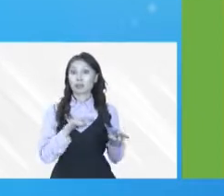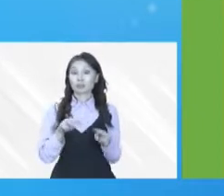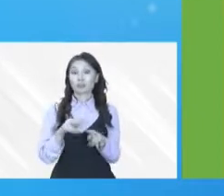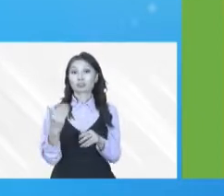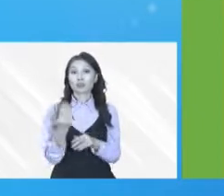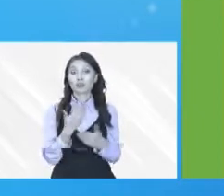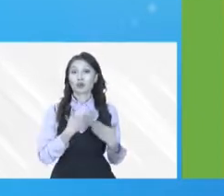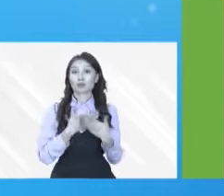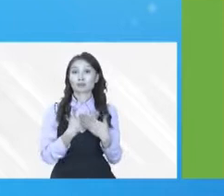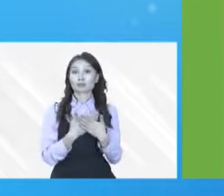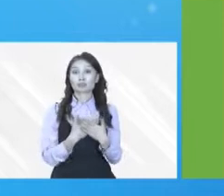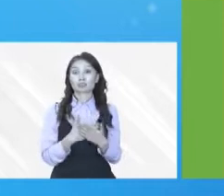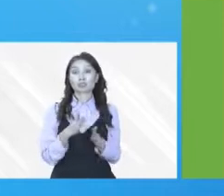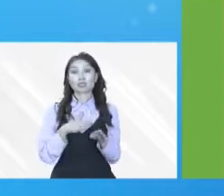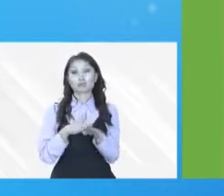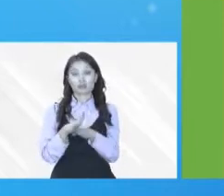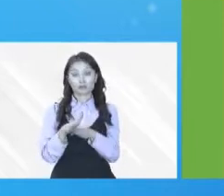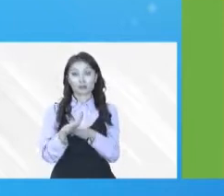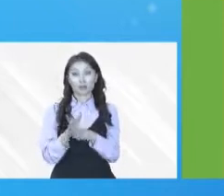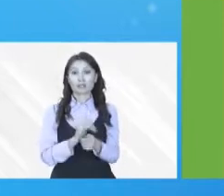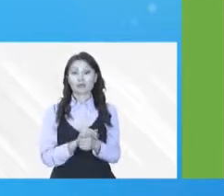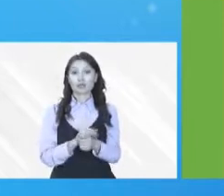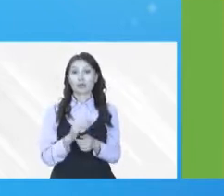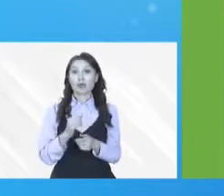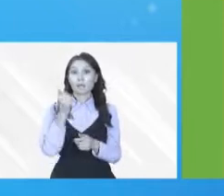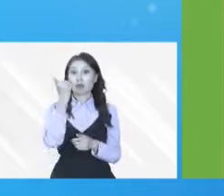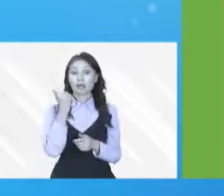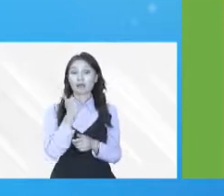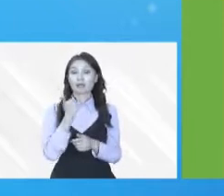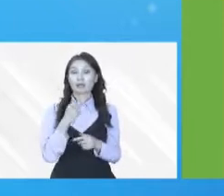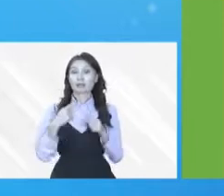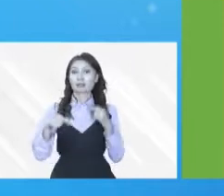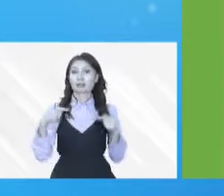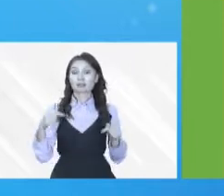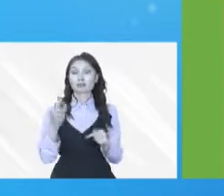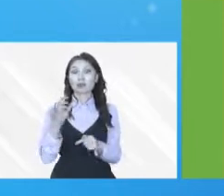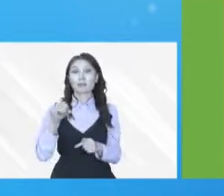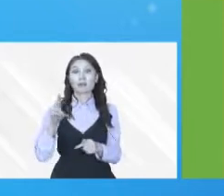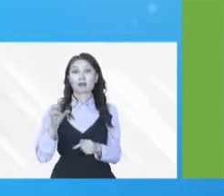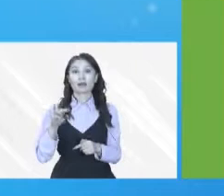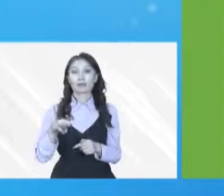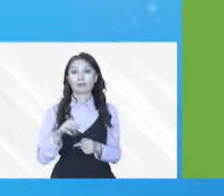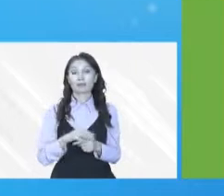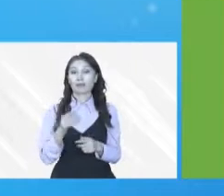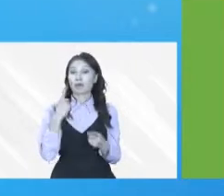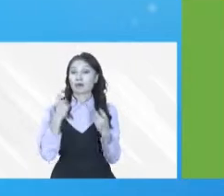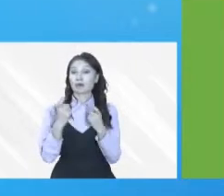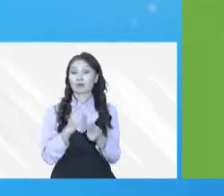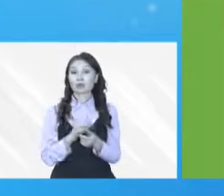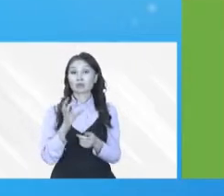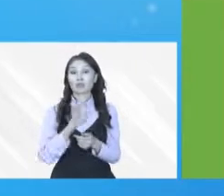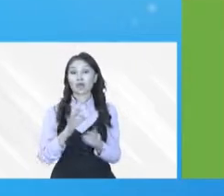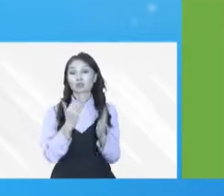Саморегуляция ее активности осуществляется благодаря различным белкам, информация